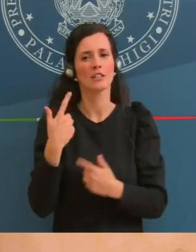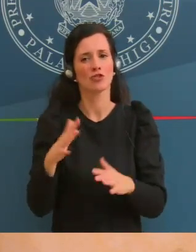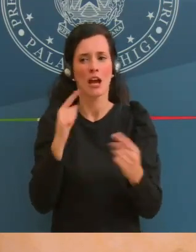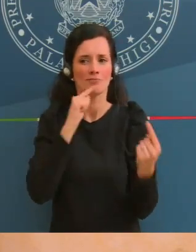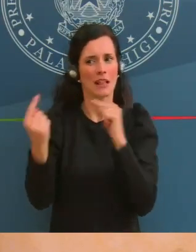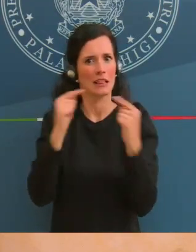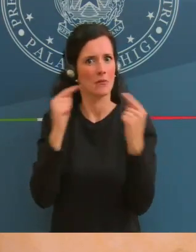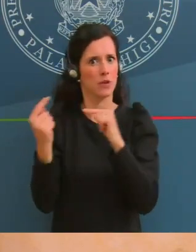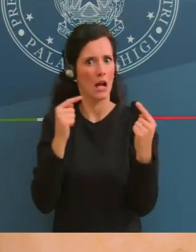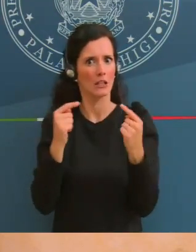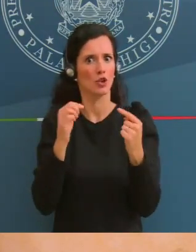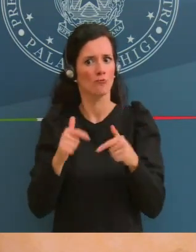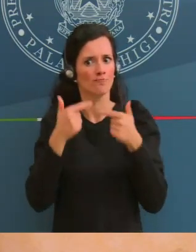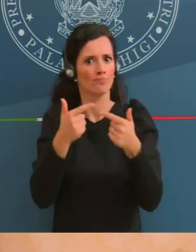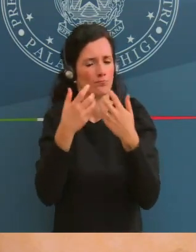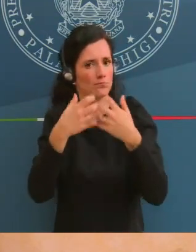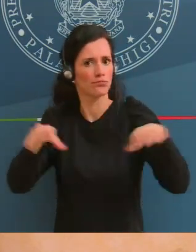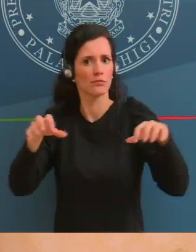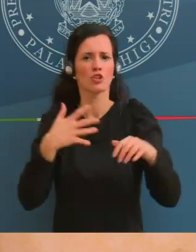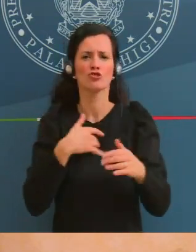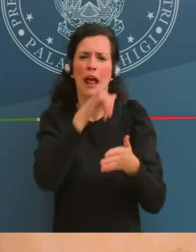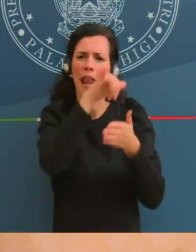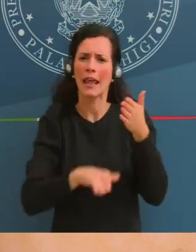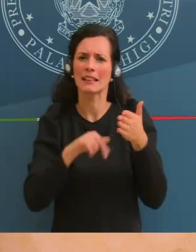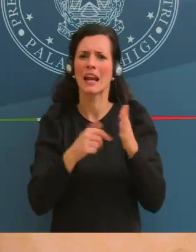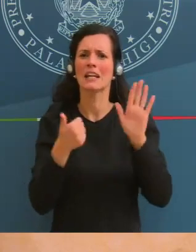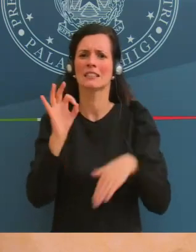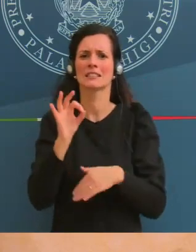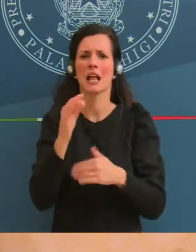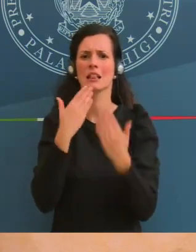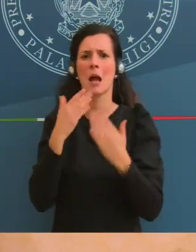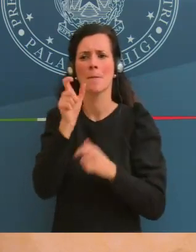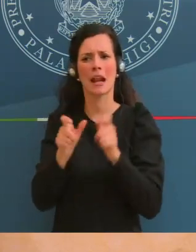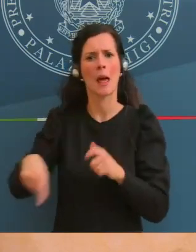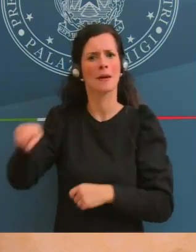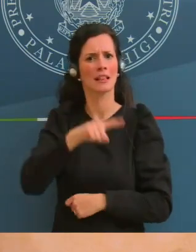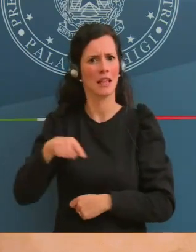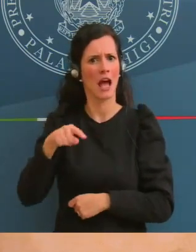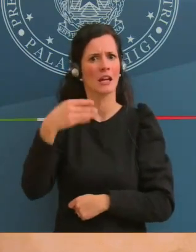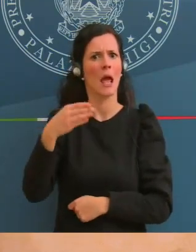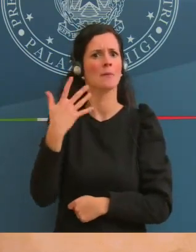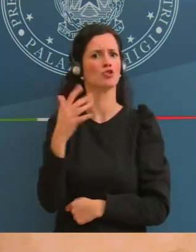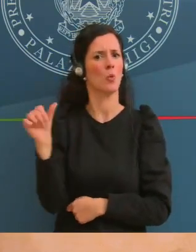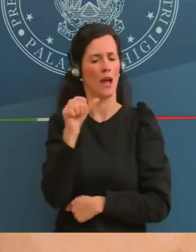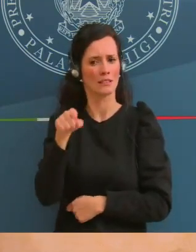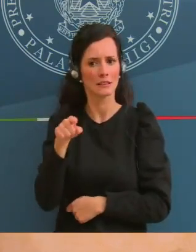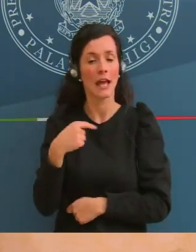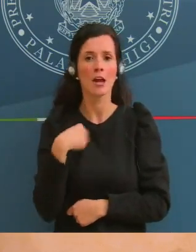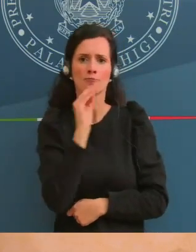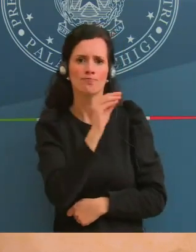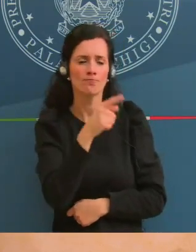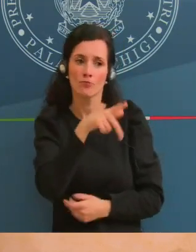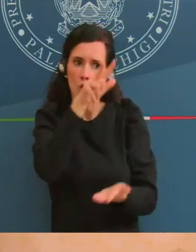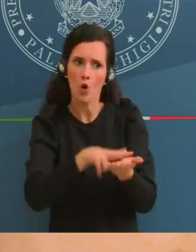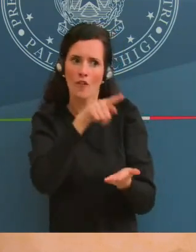conferma il sostegno dell'italia la riforma del trattato e se crede che il governo avra i numeri in aula